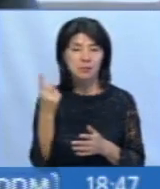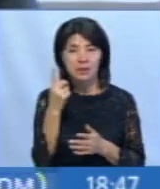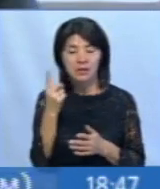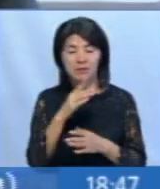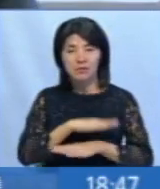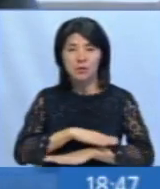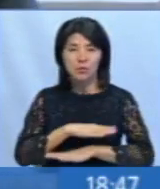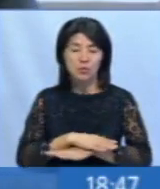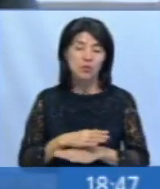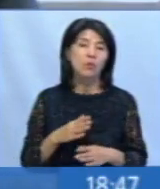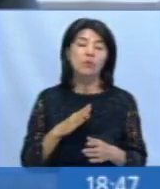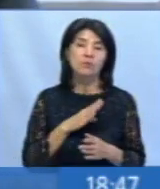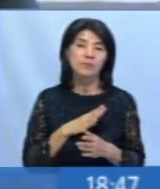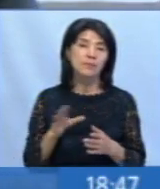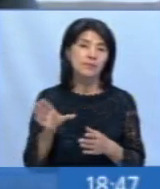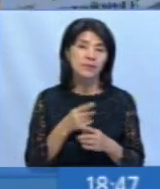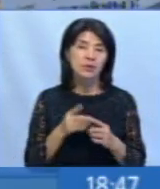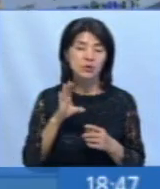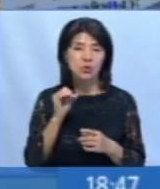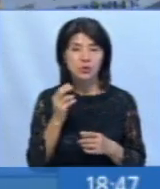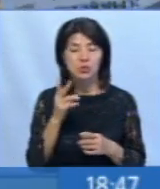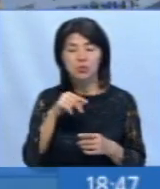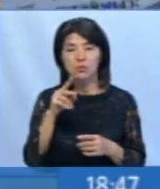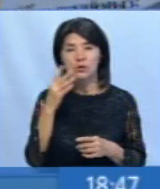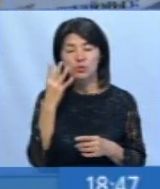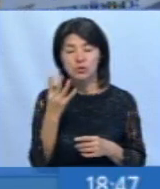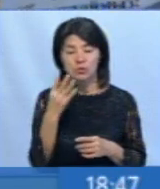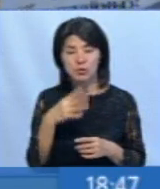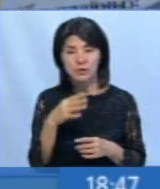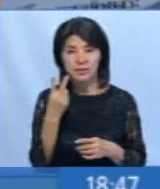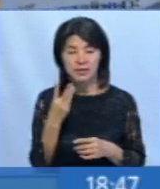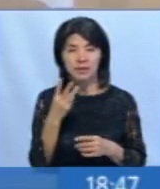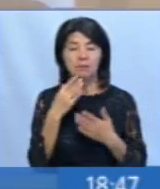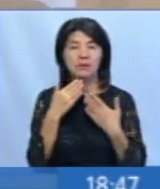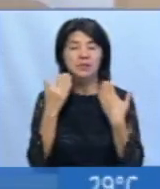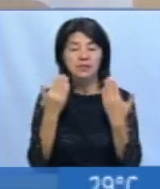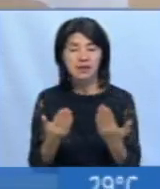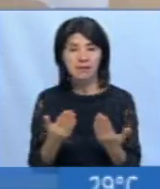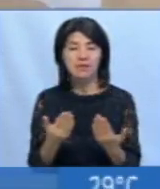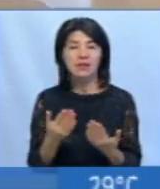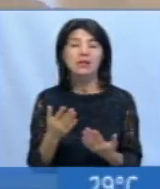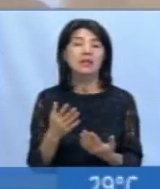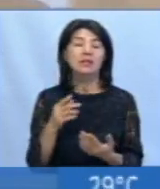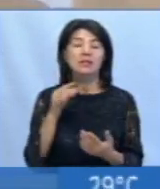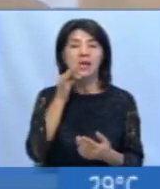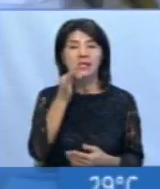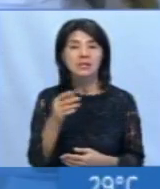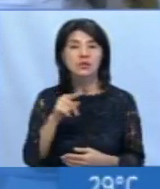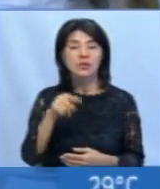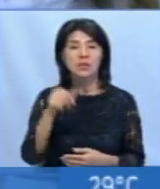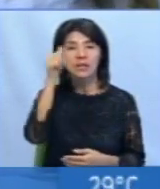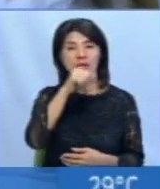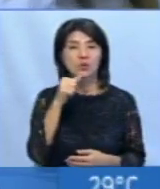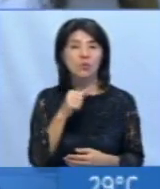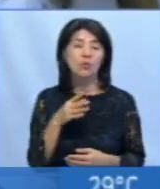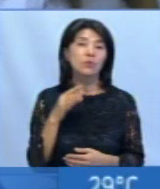учебного года первоклассников СОШ номер 43 поздравил директор Каиржан Молдабеков. Он рассказал нам, что этот год примечателен для учебного